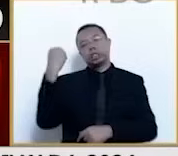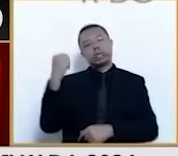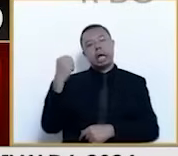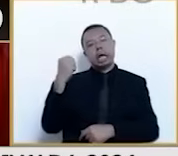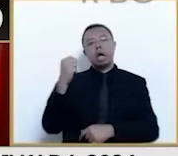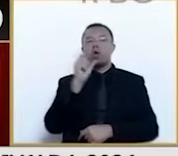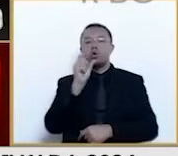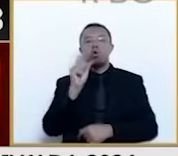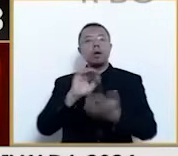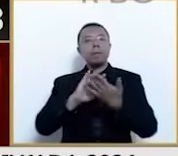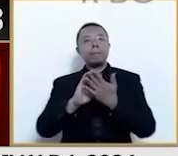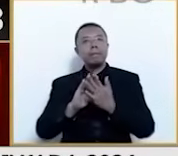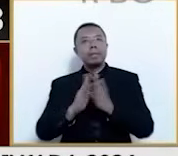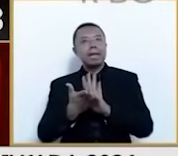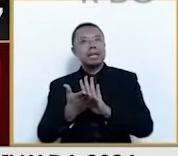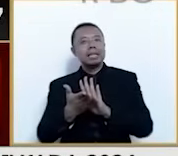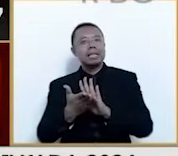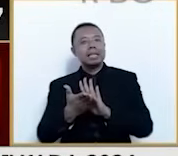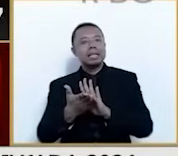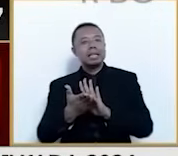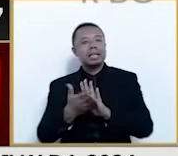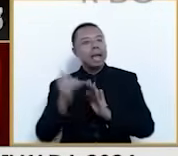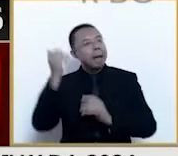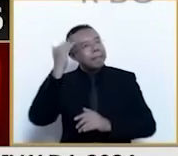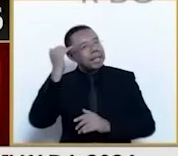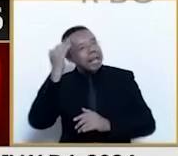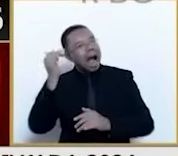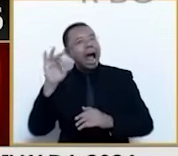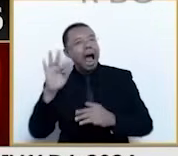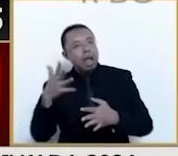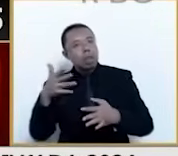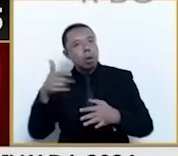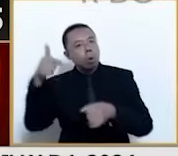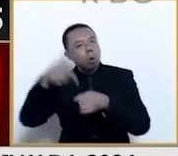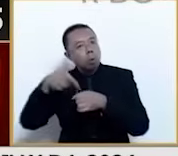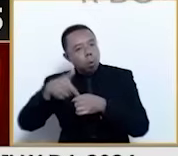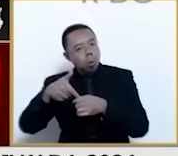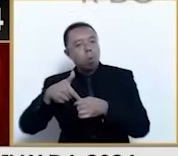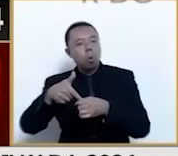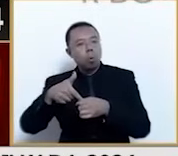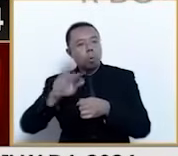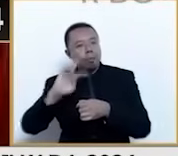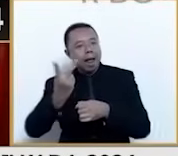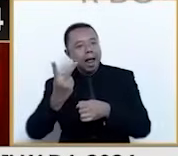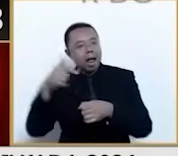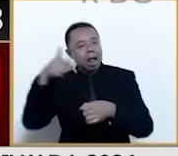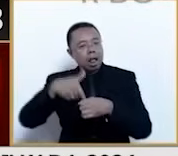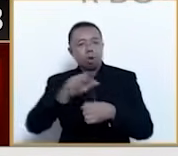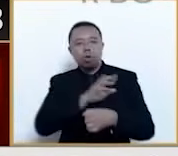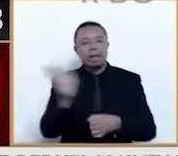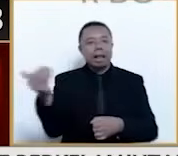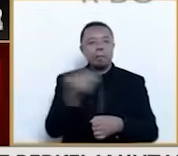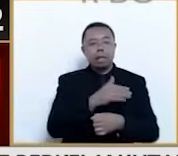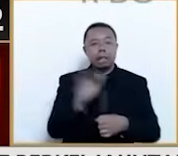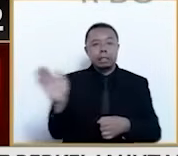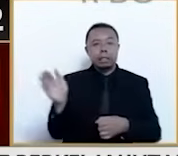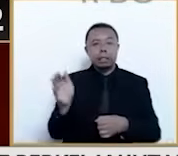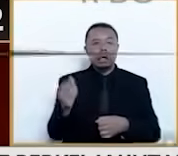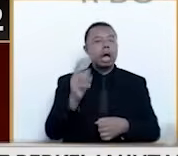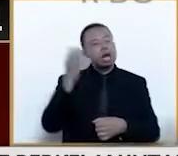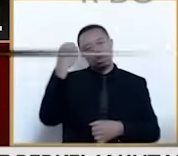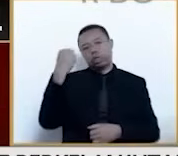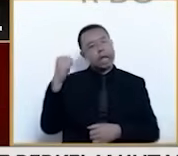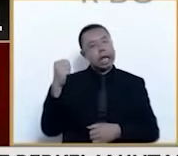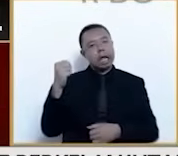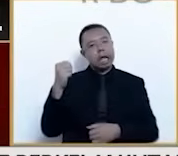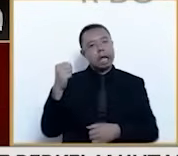untuk menjadikan minyak atau apa bahan untuk transportasi. Agak